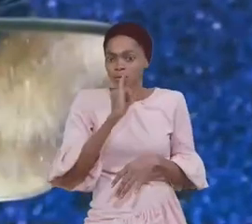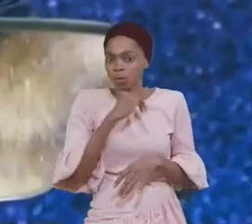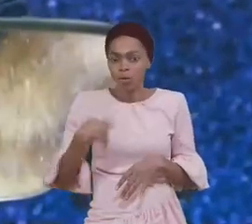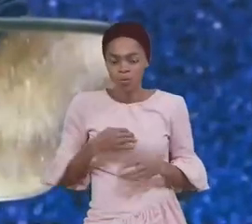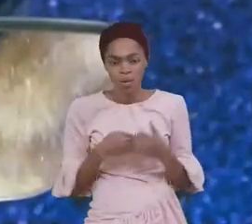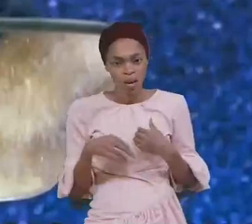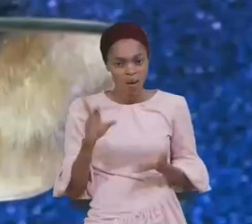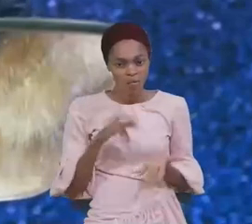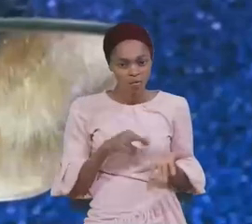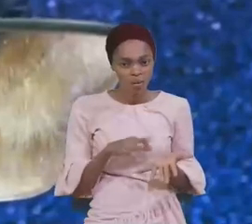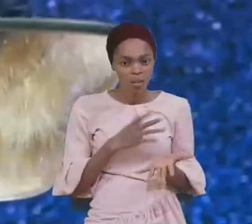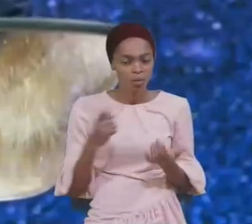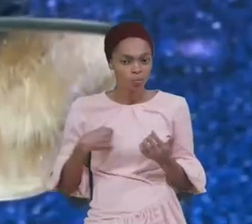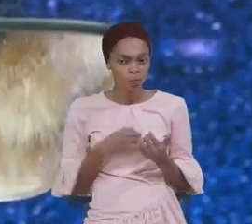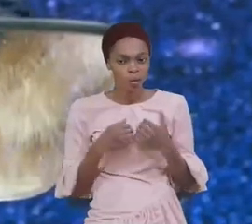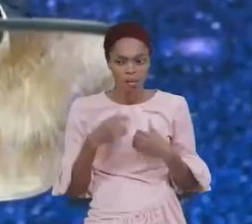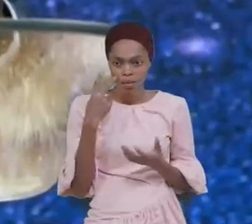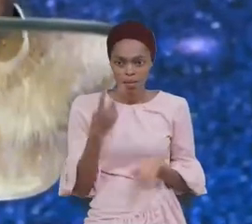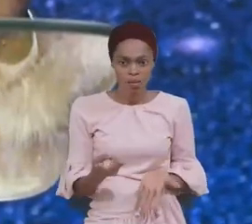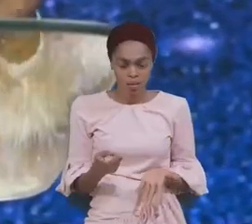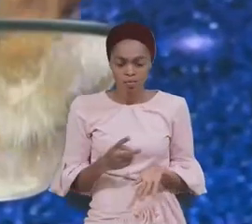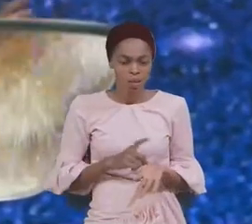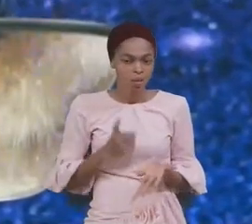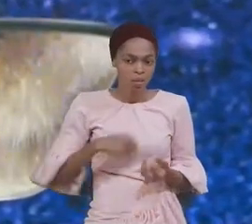vu le panorama